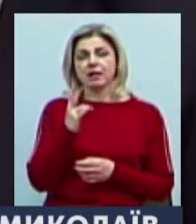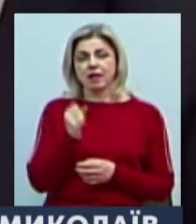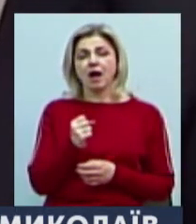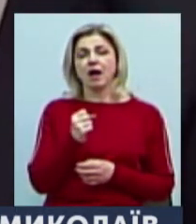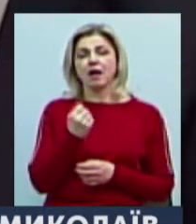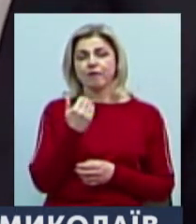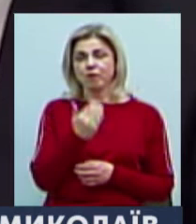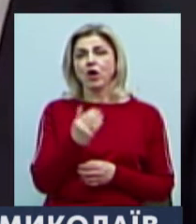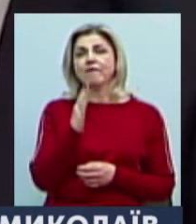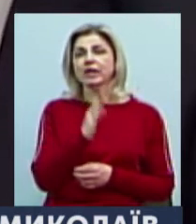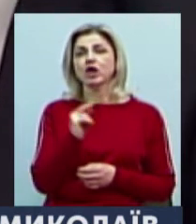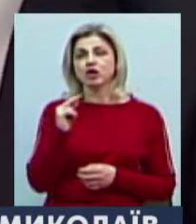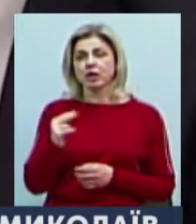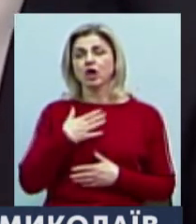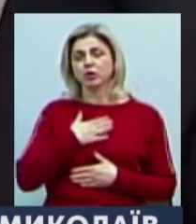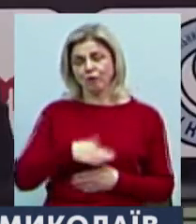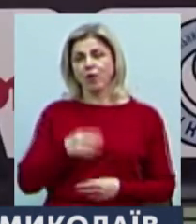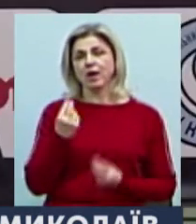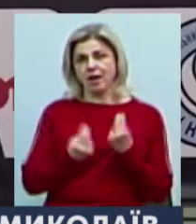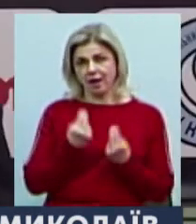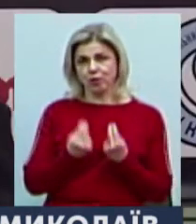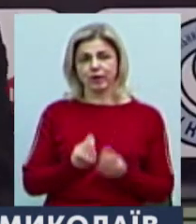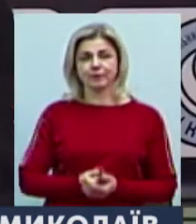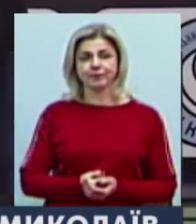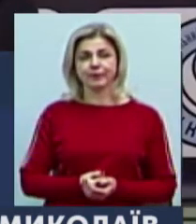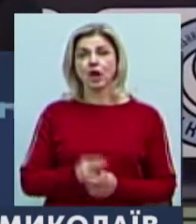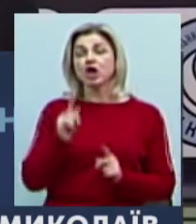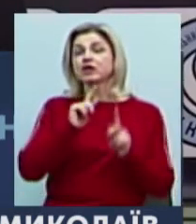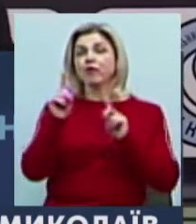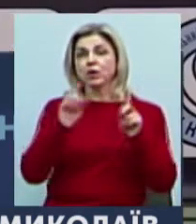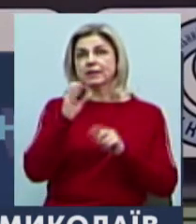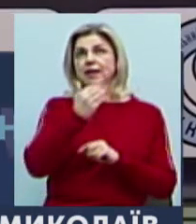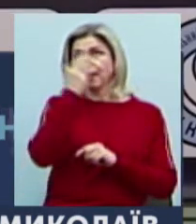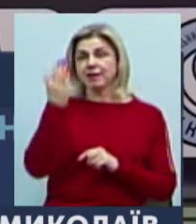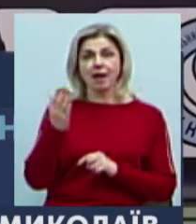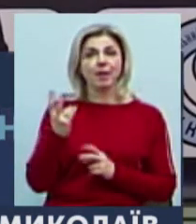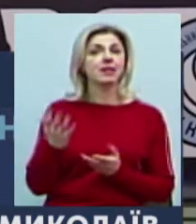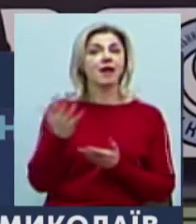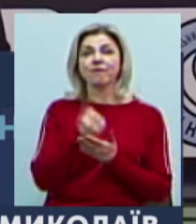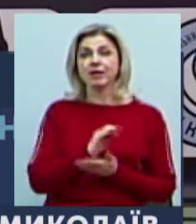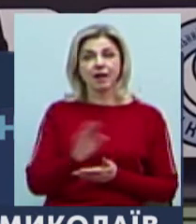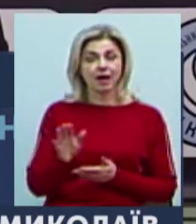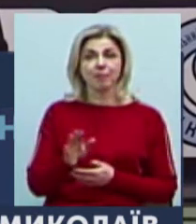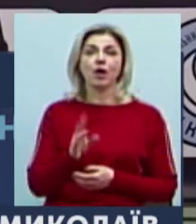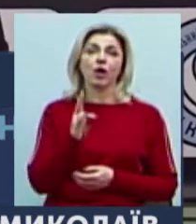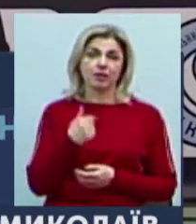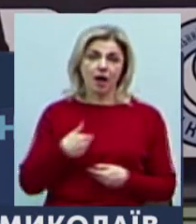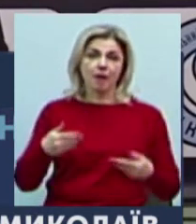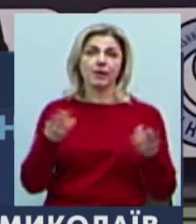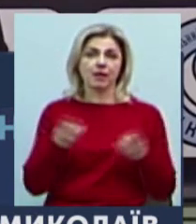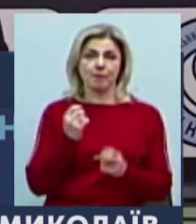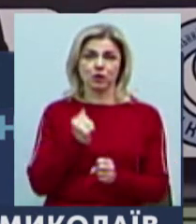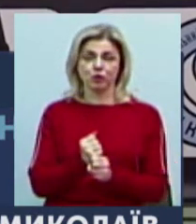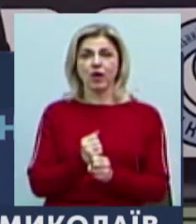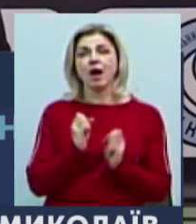Віталій Черній говорить, задоволений характером підопічних. Зв'язок неба ми не вистачає. Зірок з неба ми не хапаємо. Нам потрібно працювати